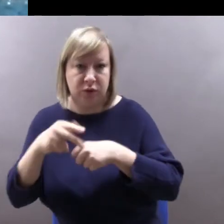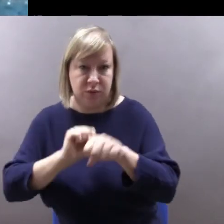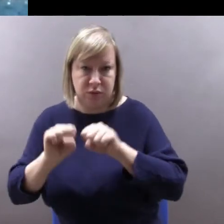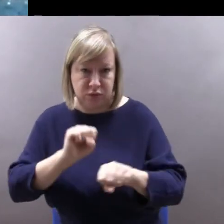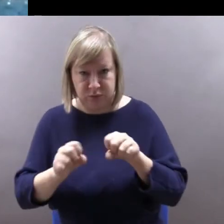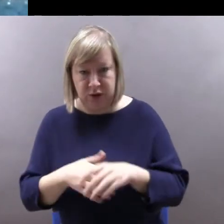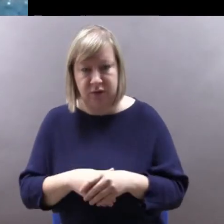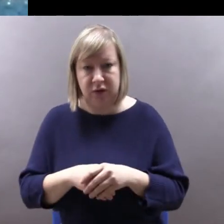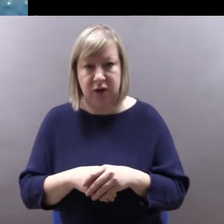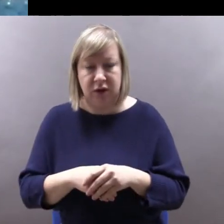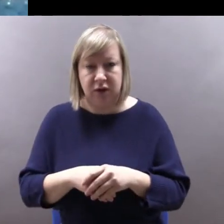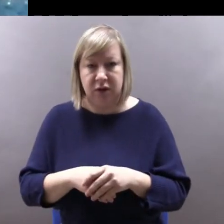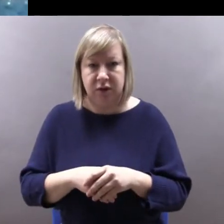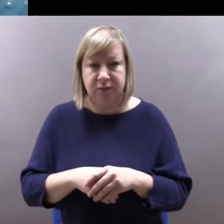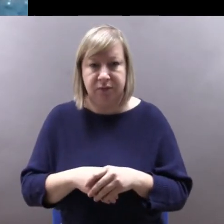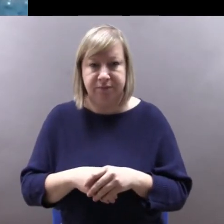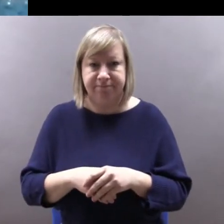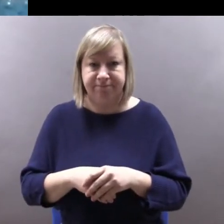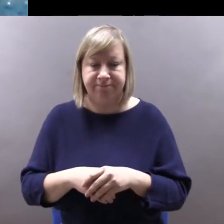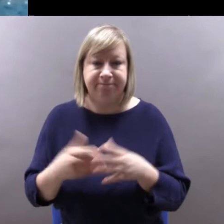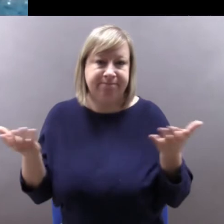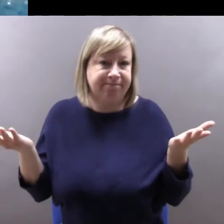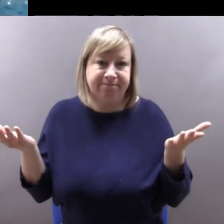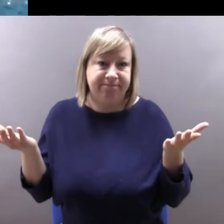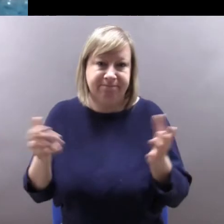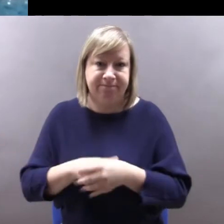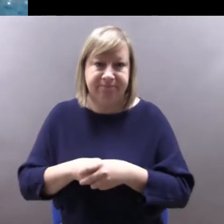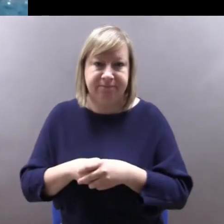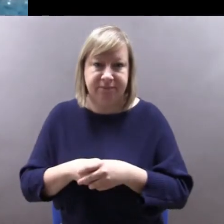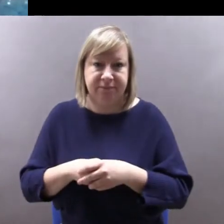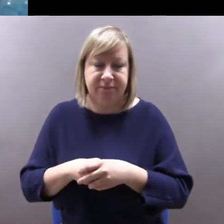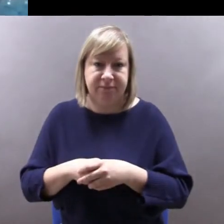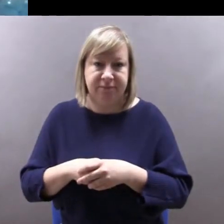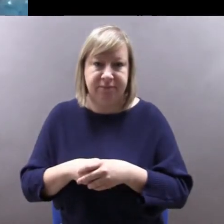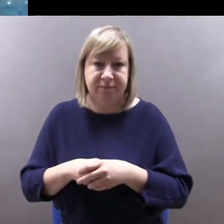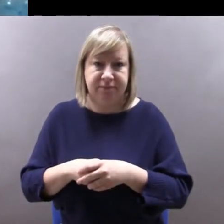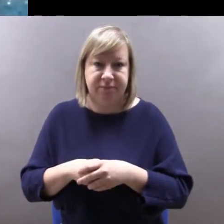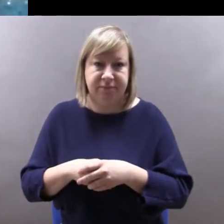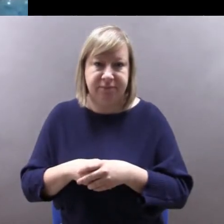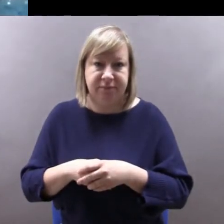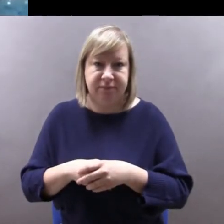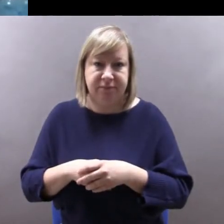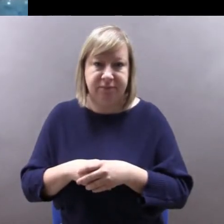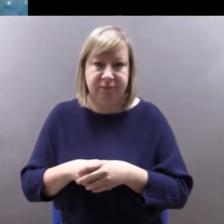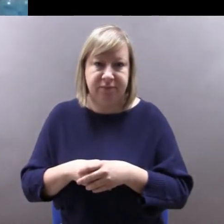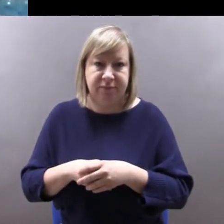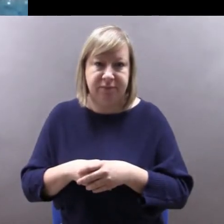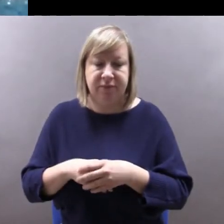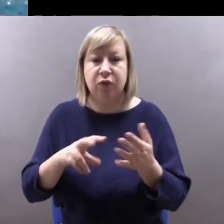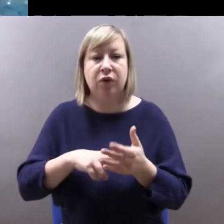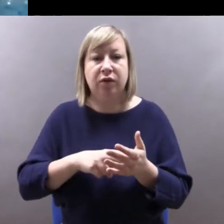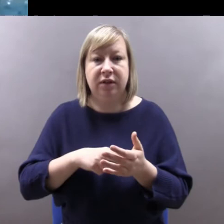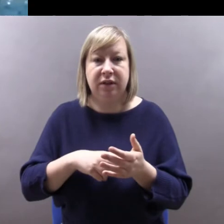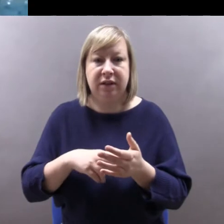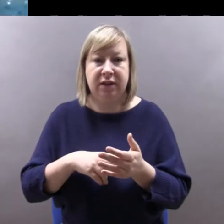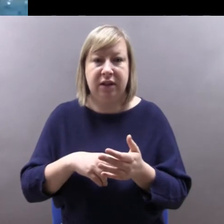która będzie jej potrzebowała, to tak naprawdę strach ma wielkie oczy i strach wygra. I